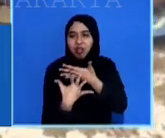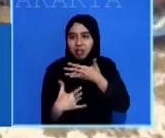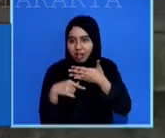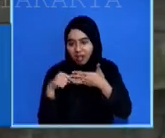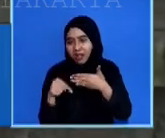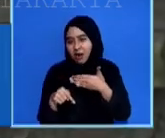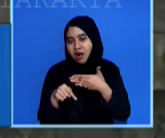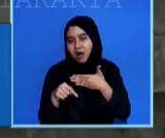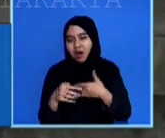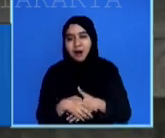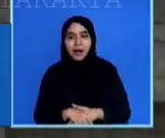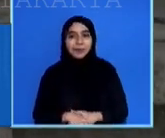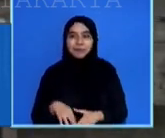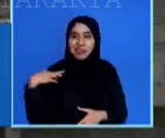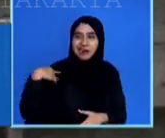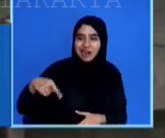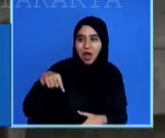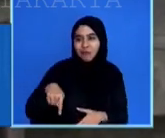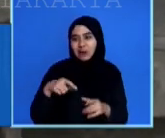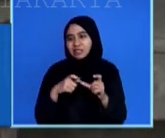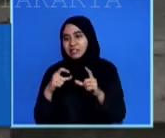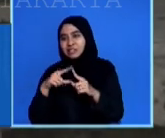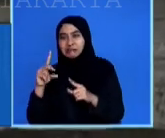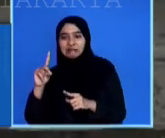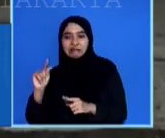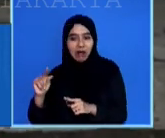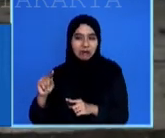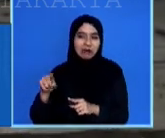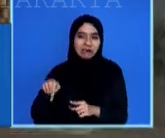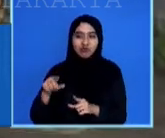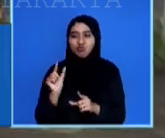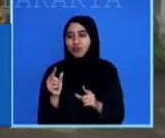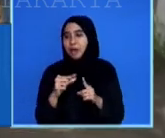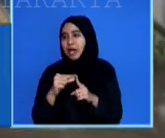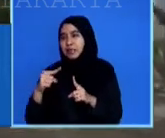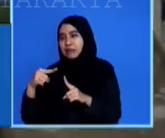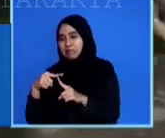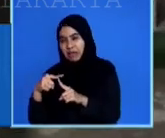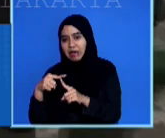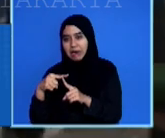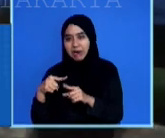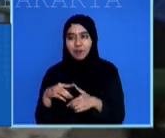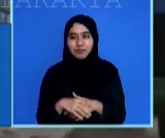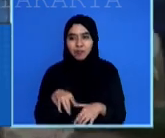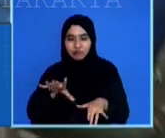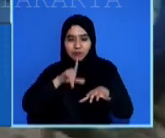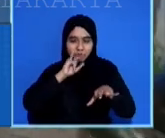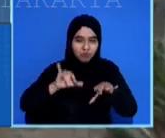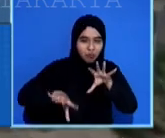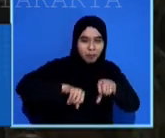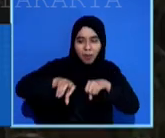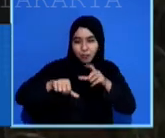relawan serta petugas UPT Winongo DPUPKP Bidang SDA Kabupaten Bantul berupaya mengevakuasi tumpukan rumpun bambu